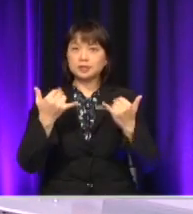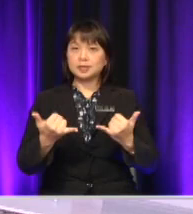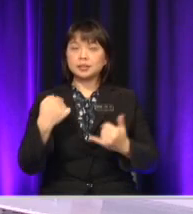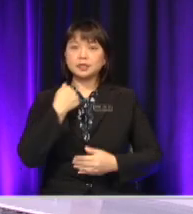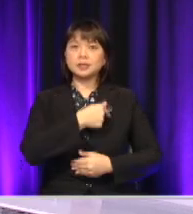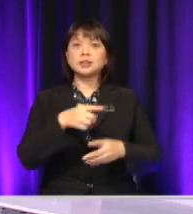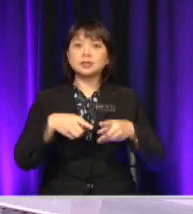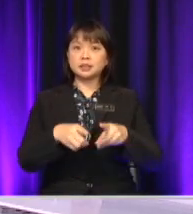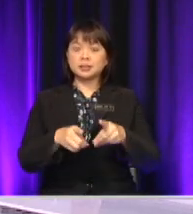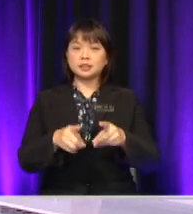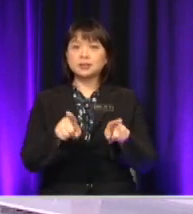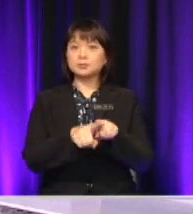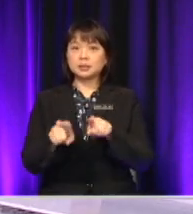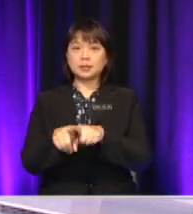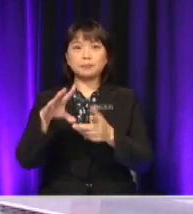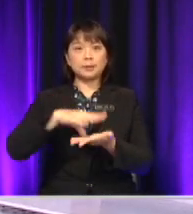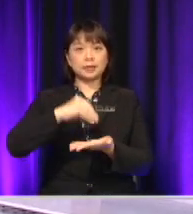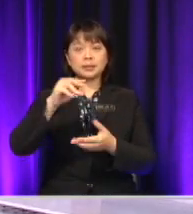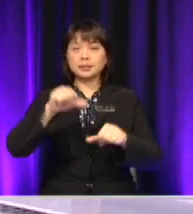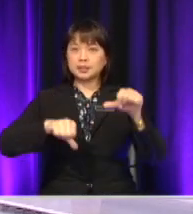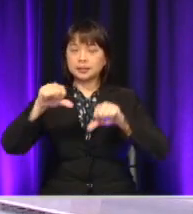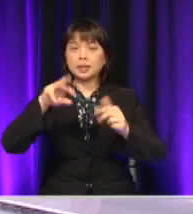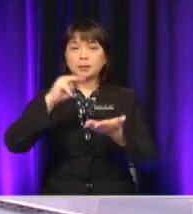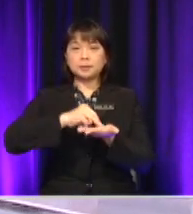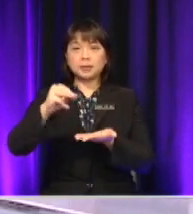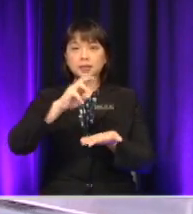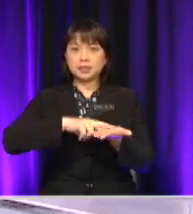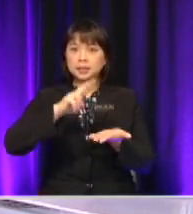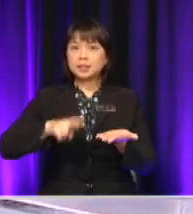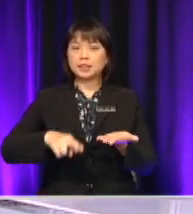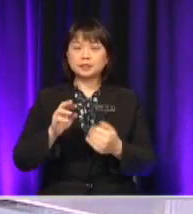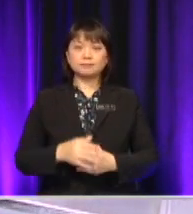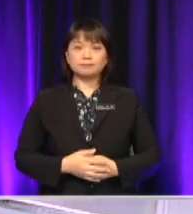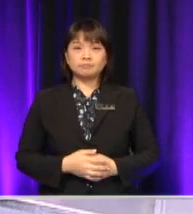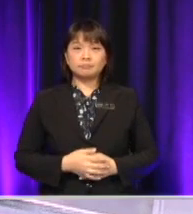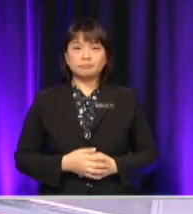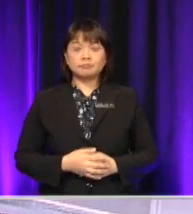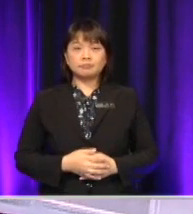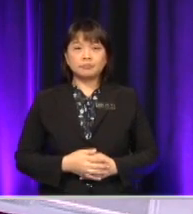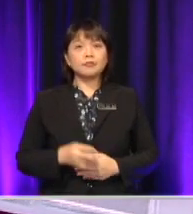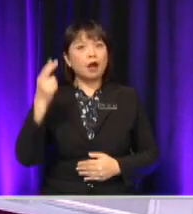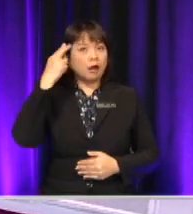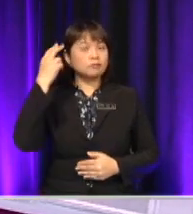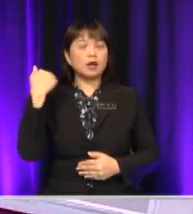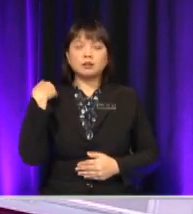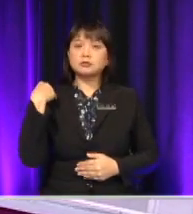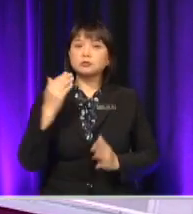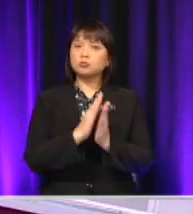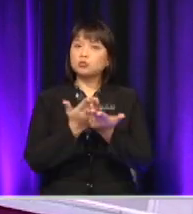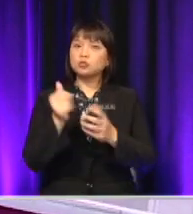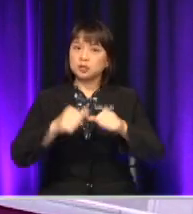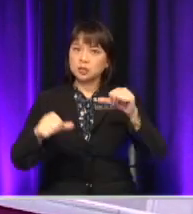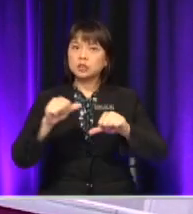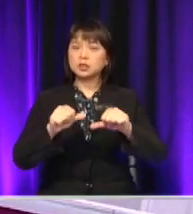sedang sama-sama belajar mata pelajaran sains dalam slot menengah rendah. Sebenarnya kan saya ada buku sains tingkatan 1 ni. Saya nak